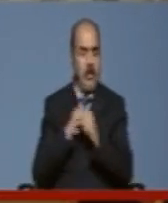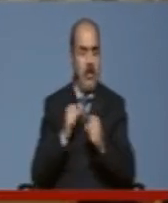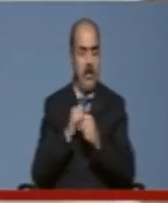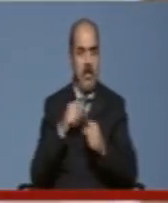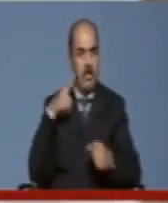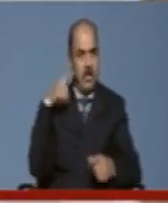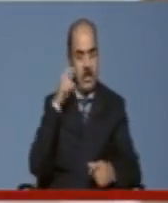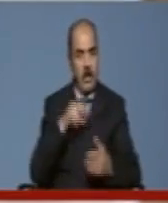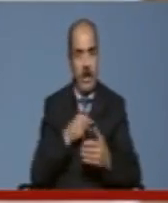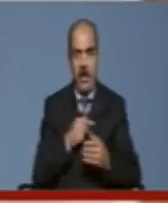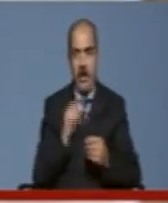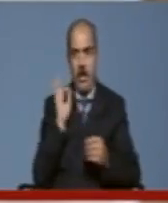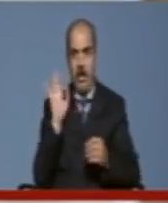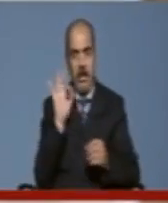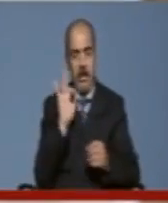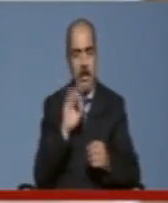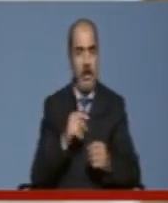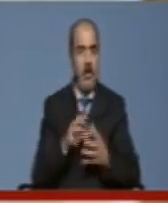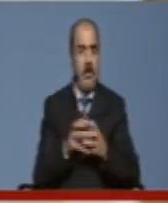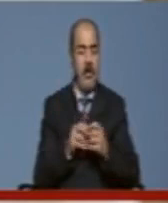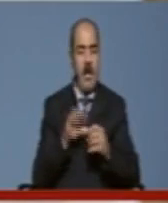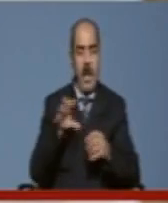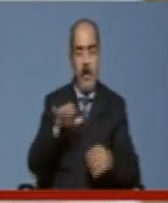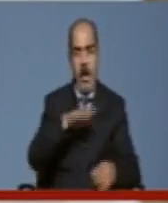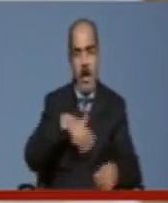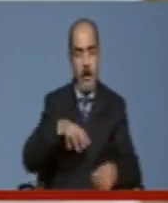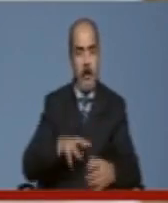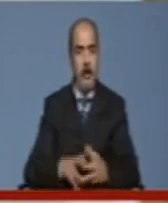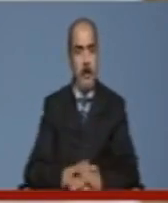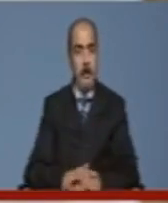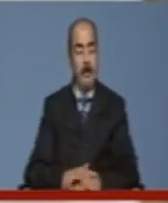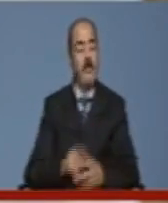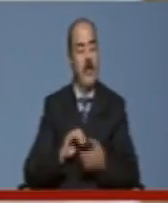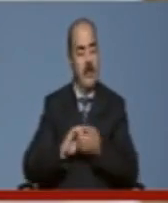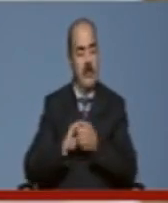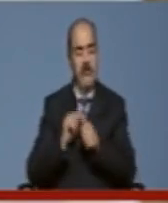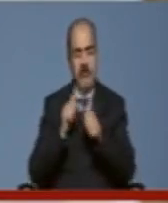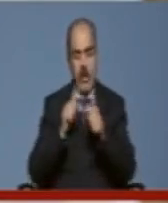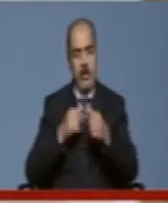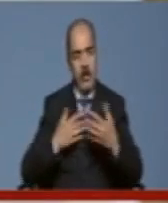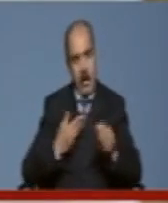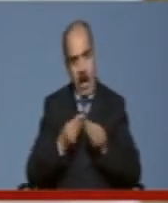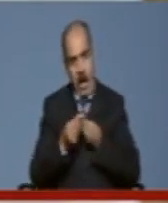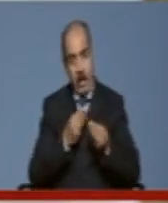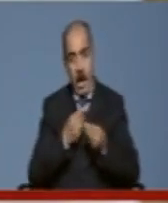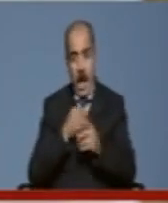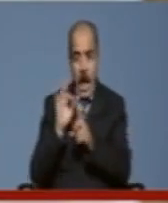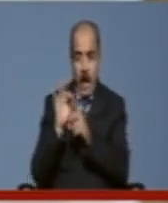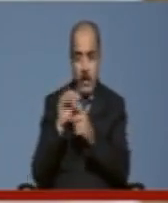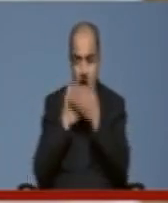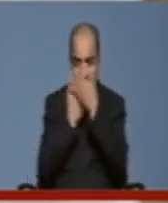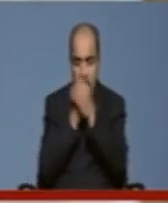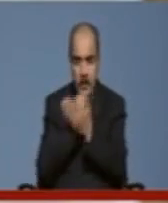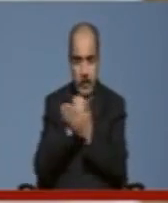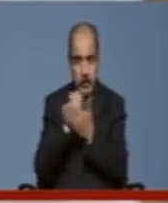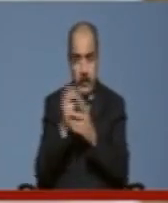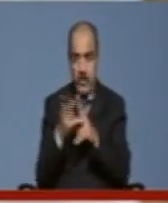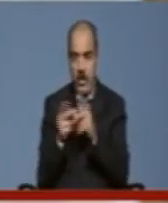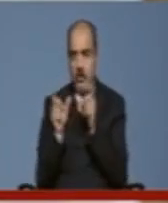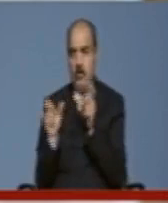تؤذينا في المصلحة في المنطقة. إذن هذا تعاون إقليمي ودولي لاستهداف الإرهابيين وحماية